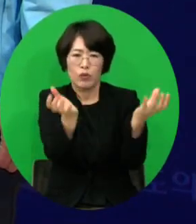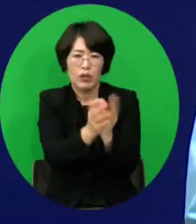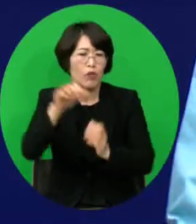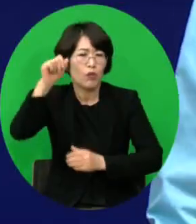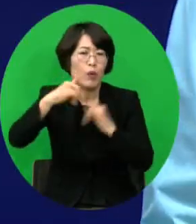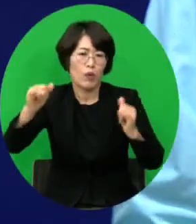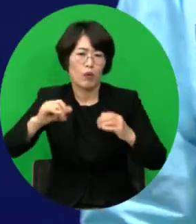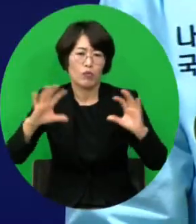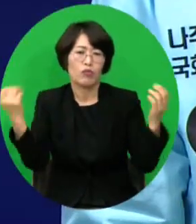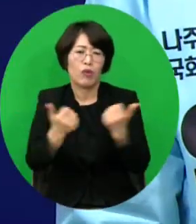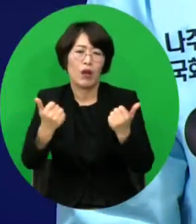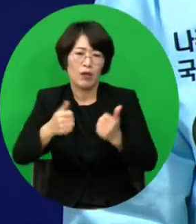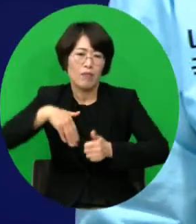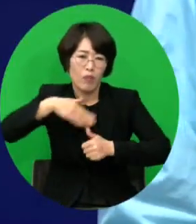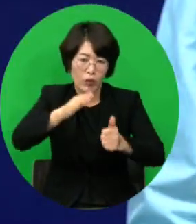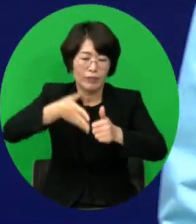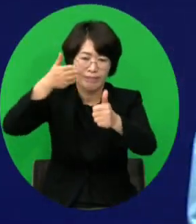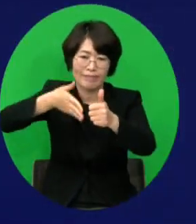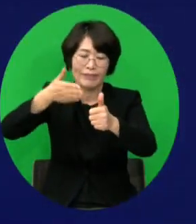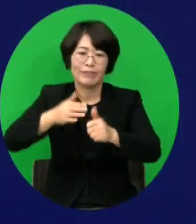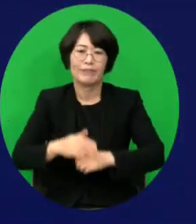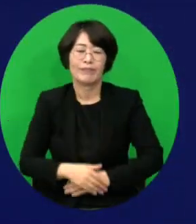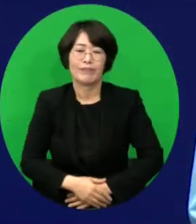국회로 보내달라고 강조했습니다